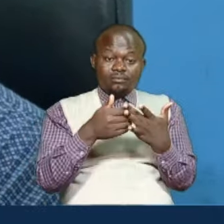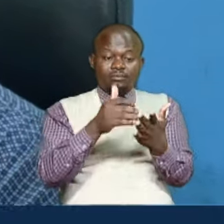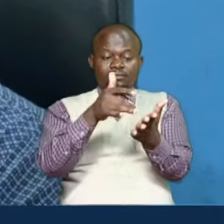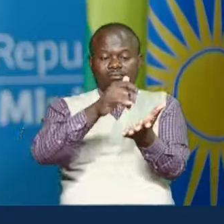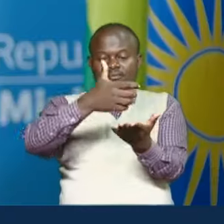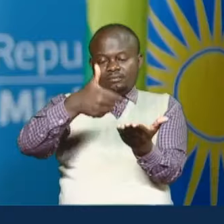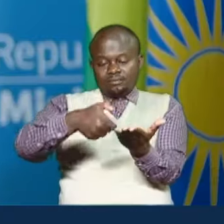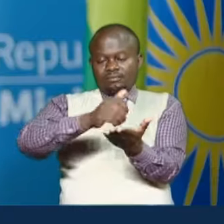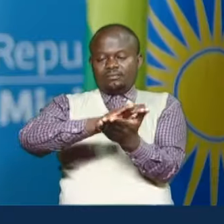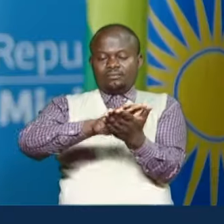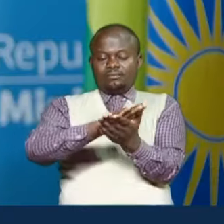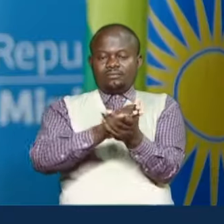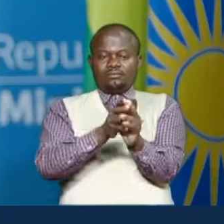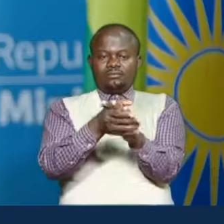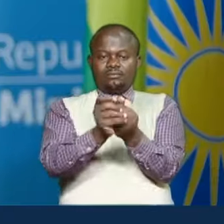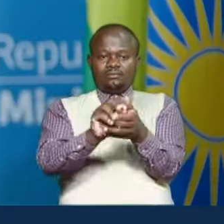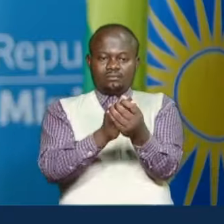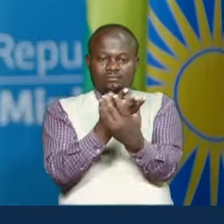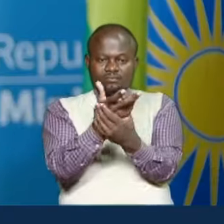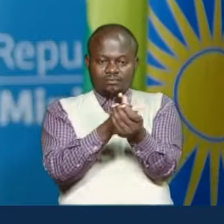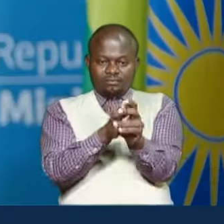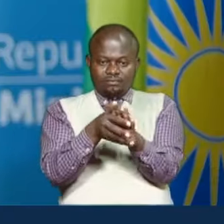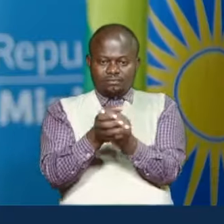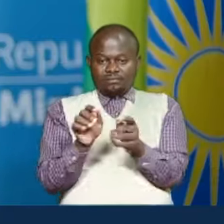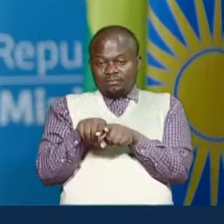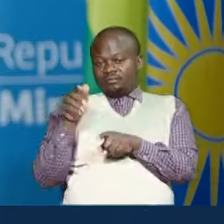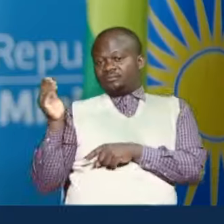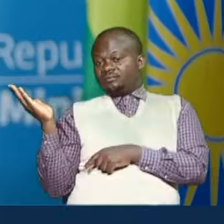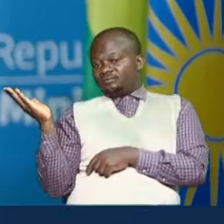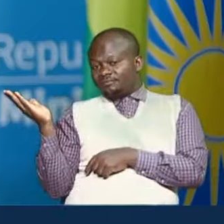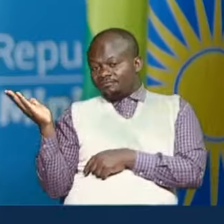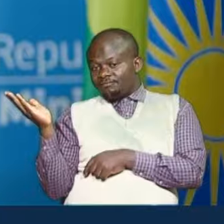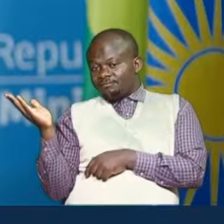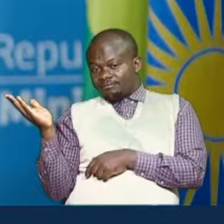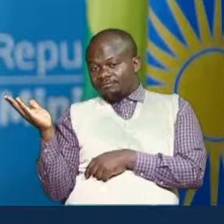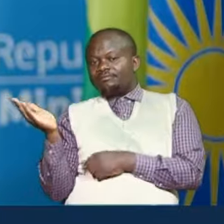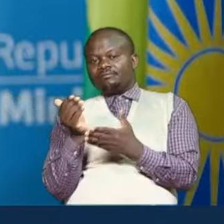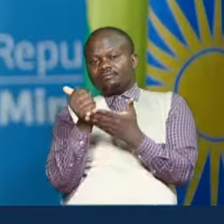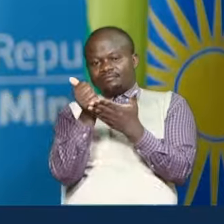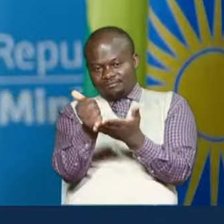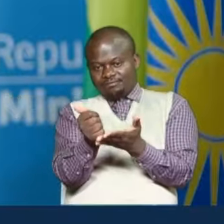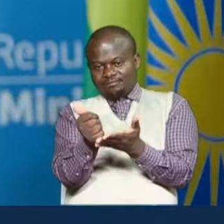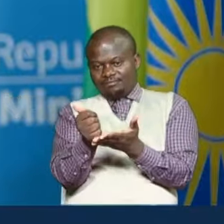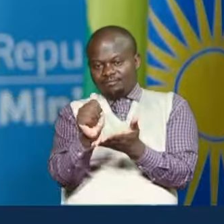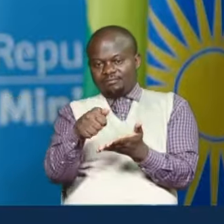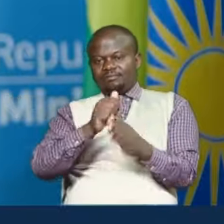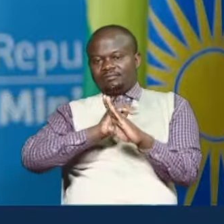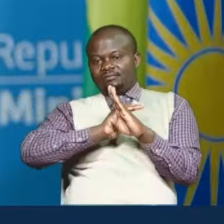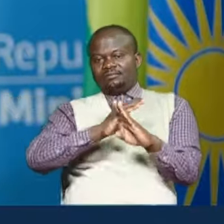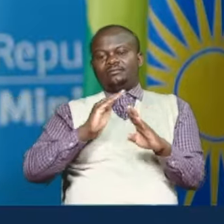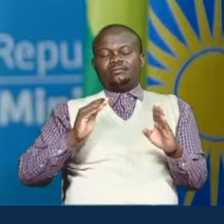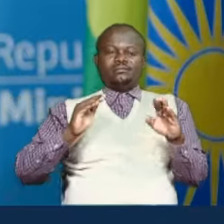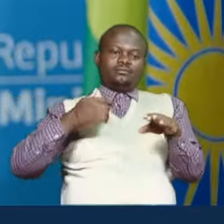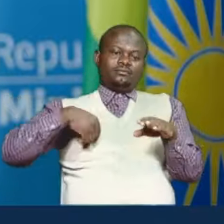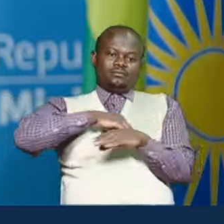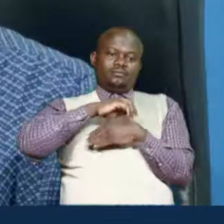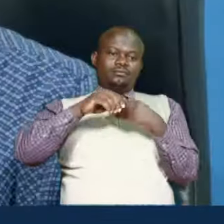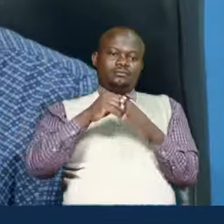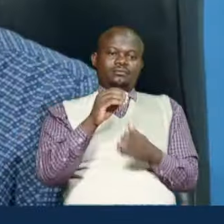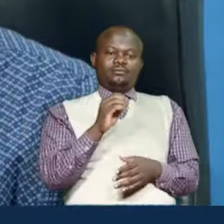ugahanagura ukoza intoki zawe nabyo byagufasha kenshi ibi bishobora kuturinda twese icyorezo cya